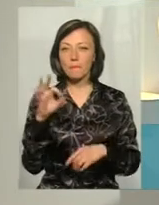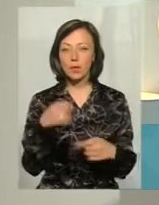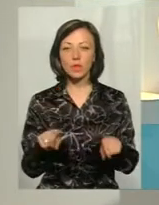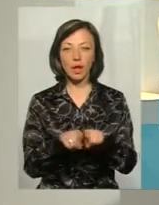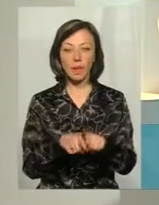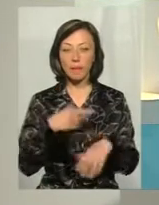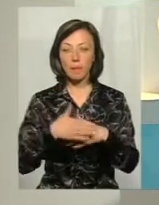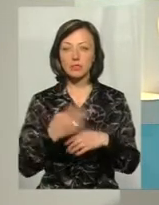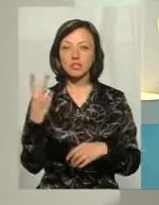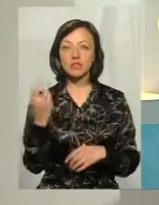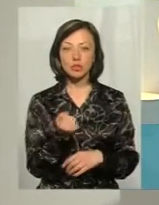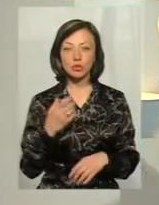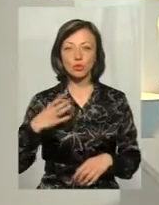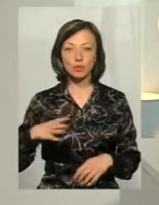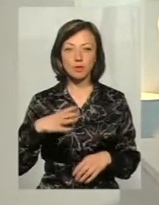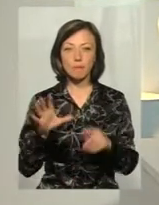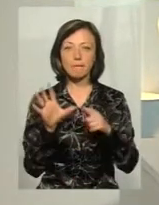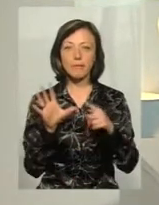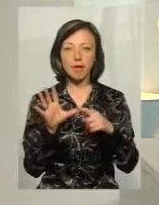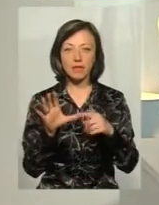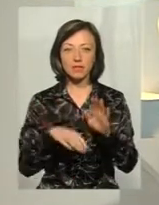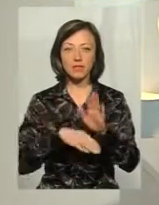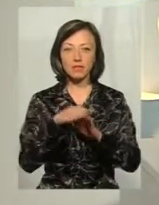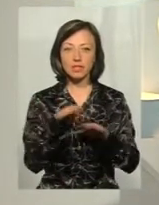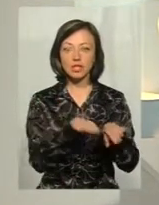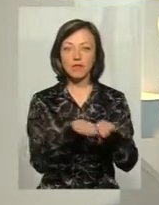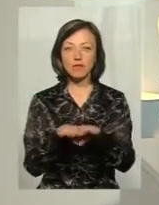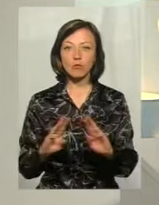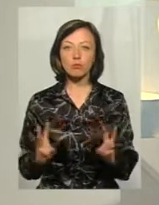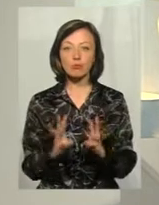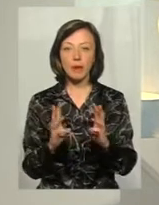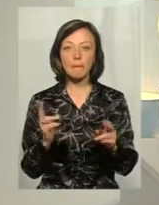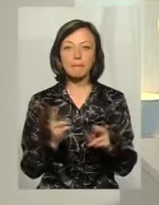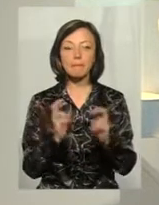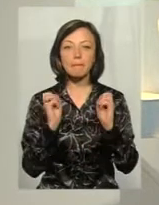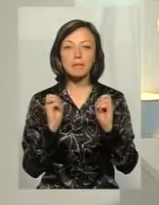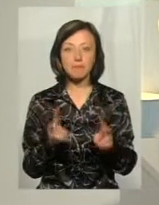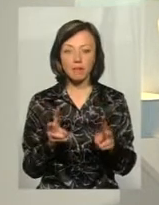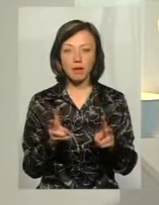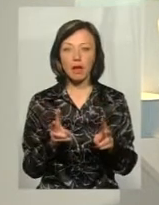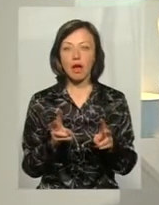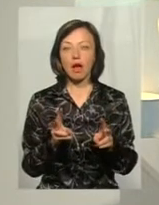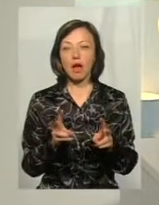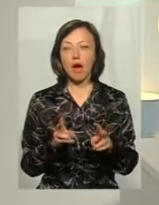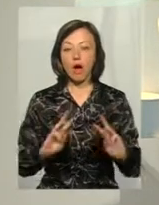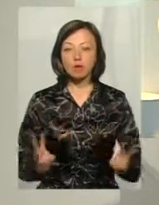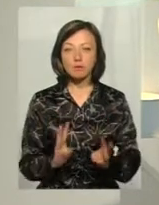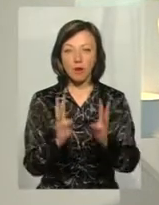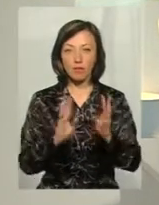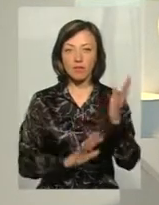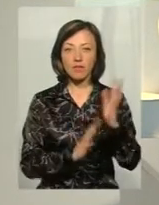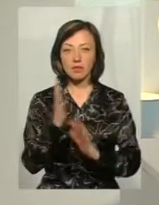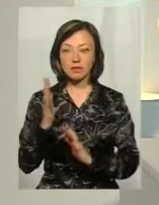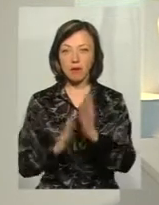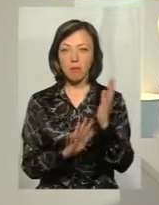У найближчі два тижні очікується п'ятий найвищий клас пожежної небезпеки. Розпалювати багаття у лісах і